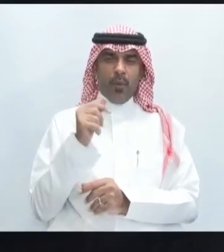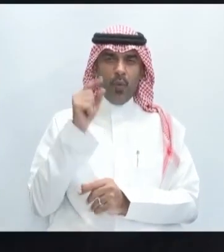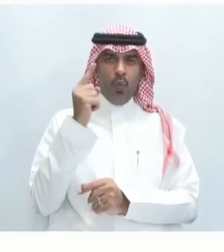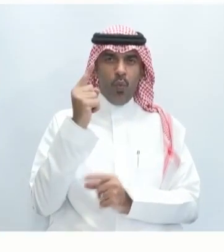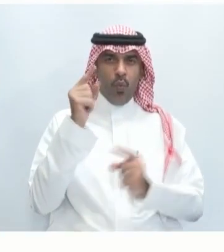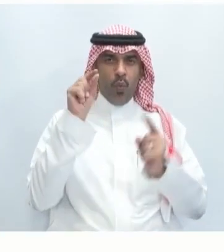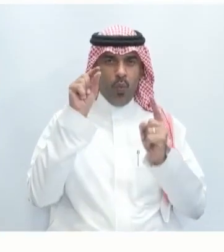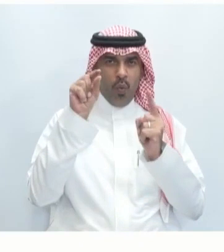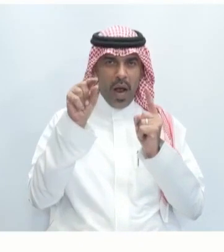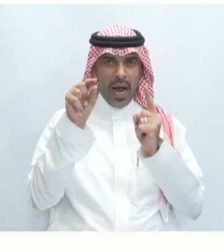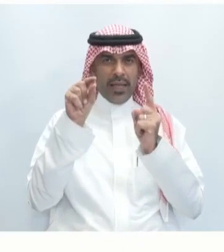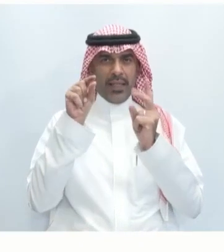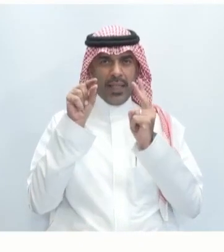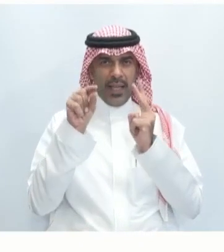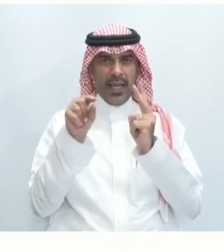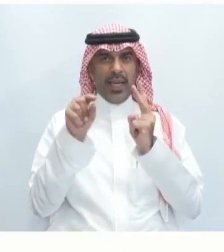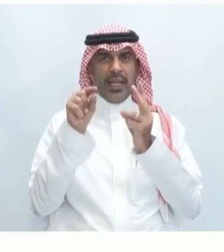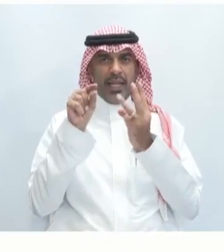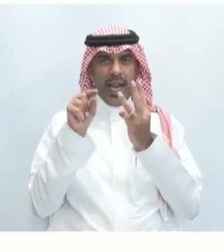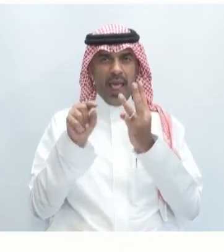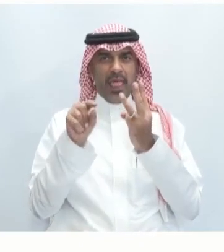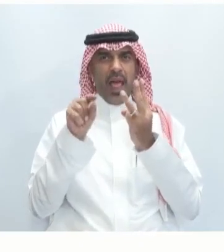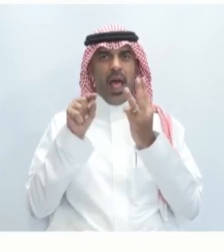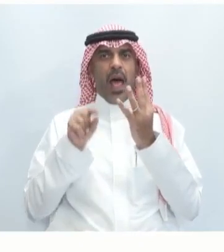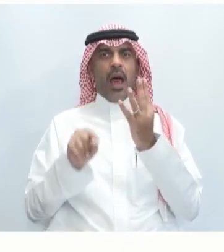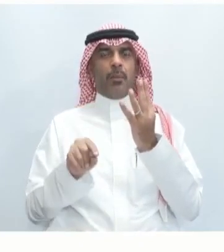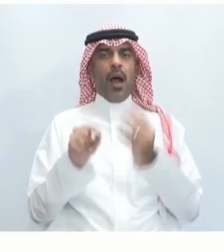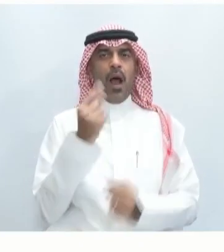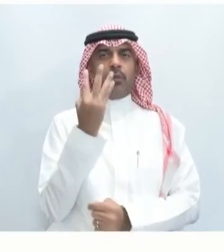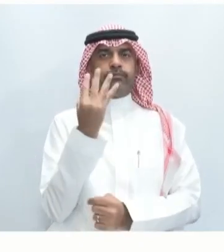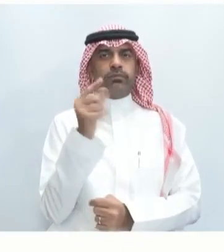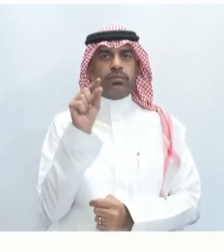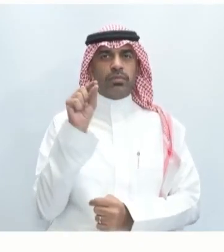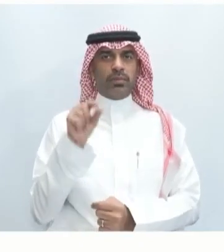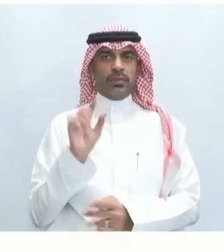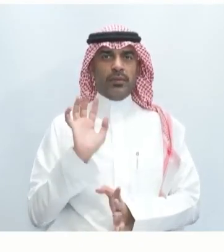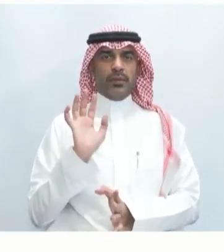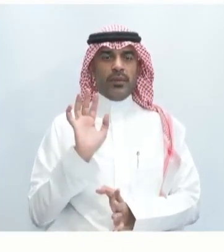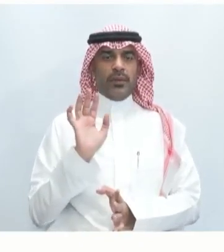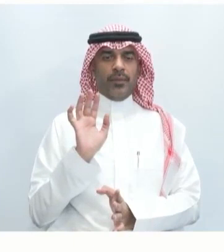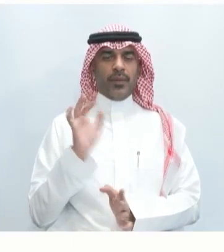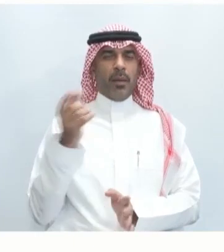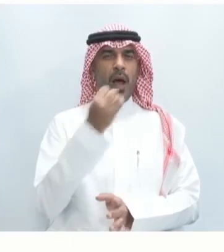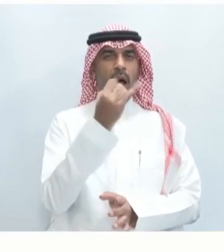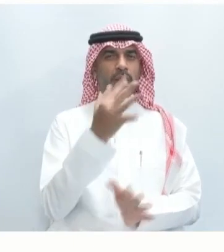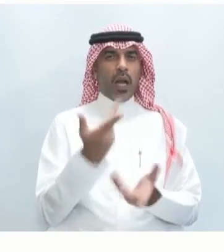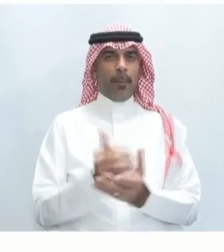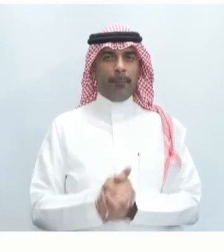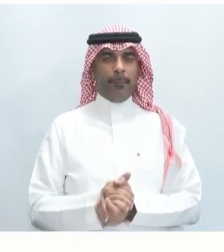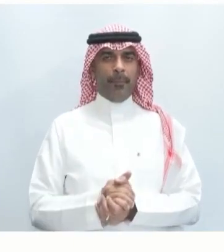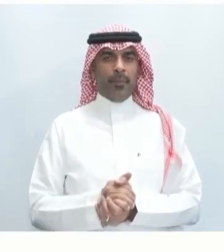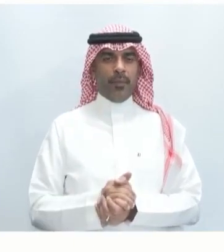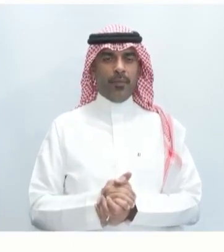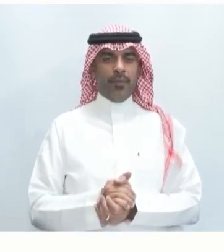واحد اثنان ثلاثه اربعه طيب العشرات كم لدينا